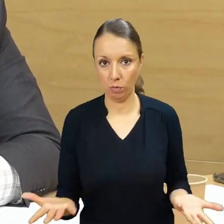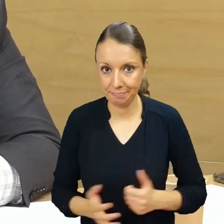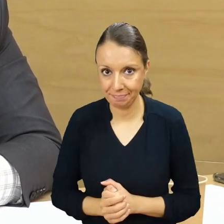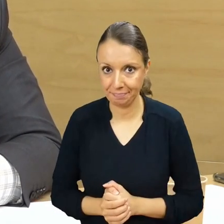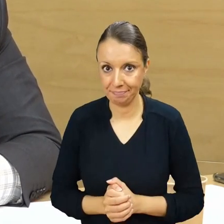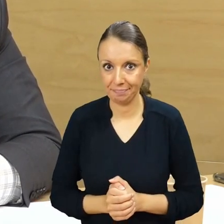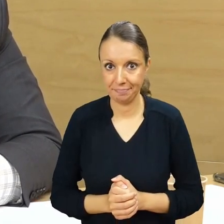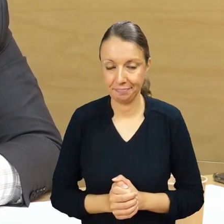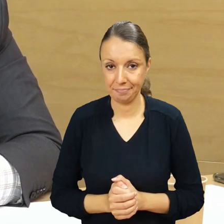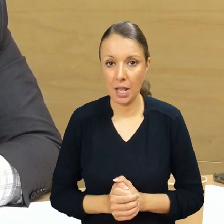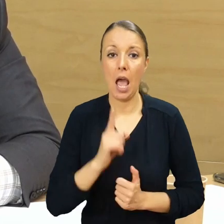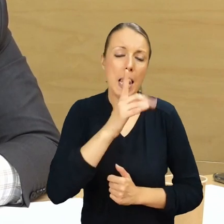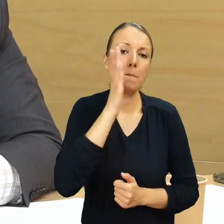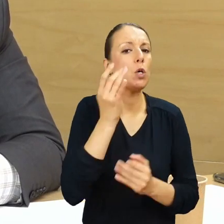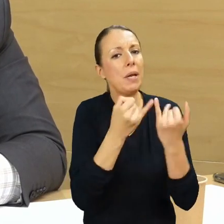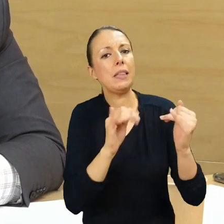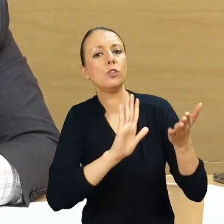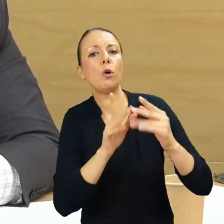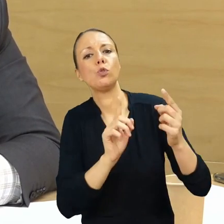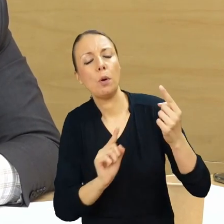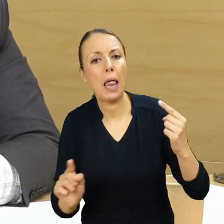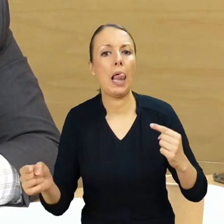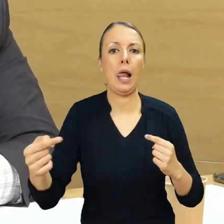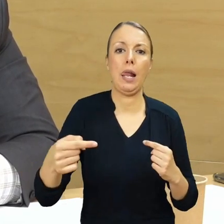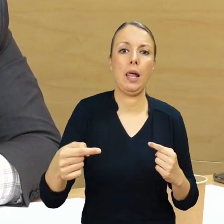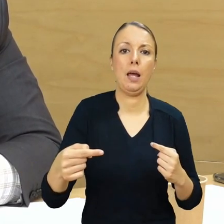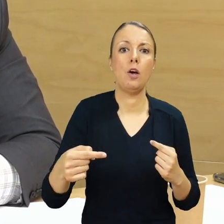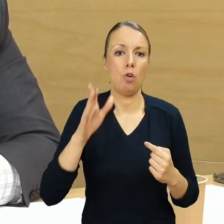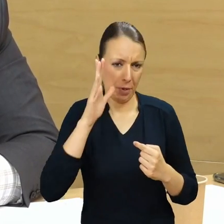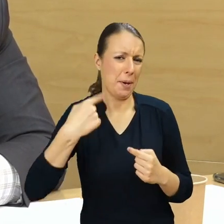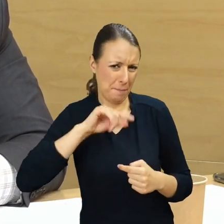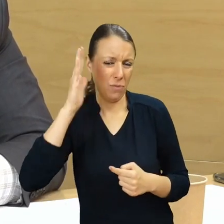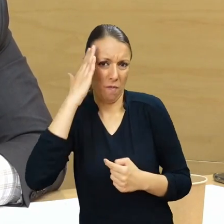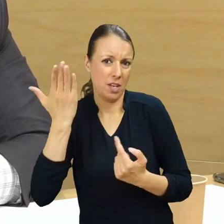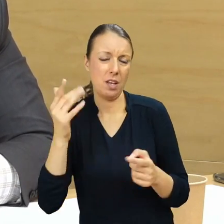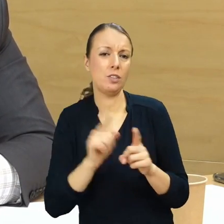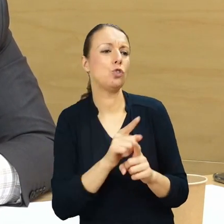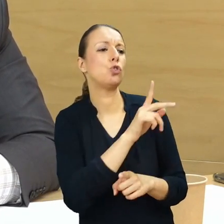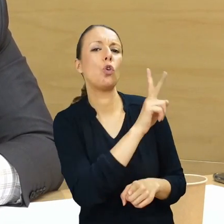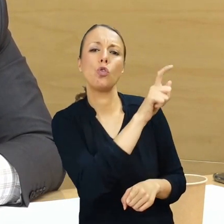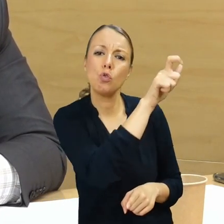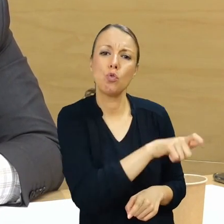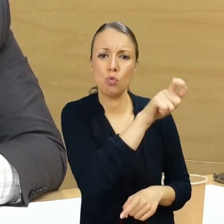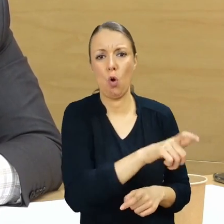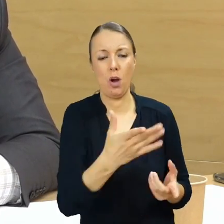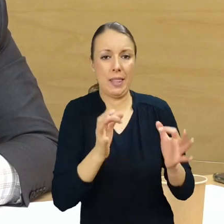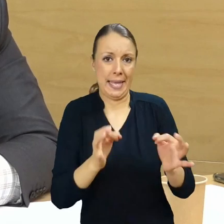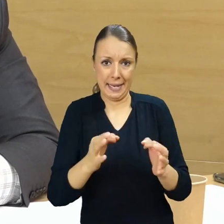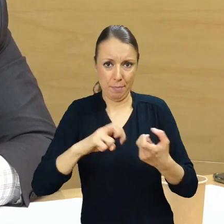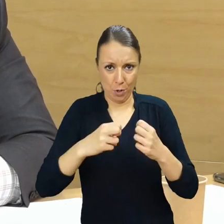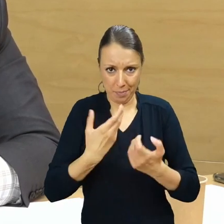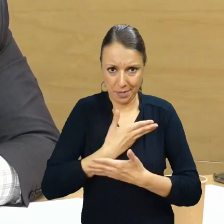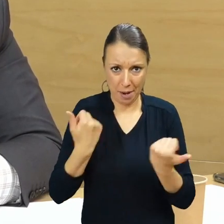inną drogą się o kategoriach tych osób dowiedzieliśmy, o ich personaliach. Teraz już nie ma w ogóle problemu z tym, aby to ujawniać.